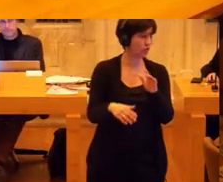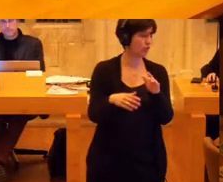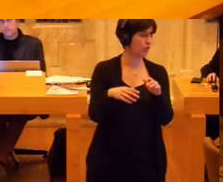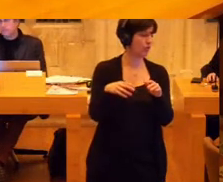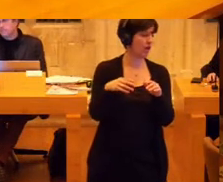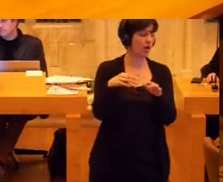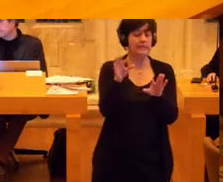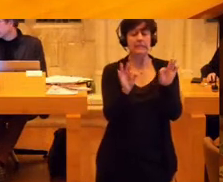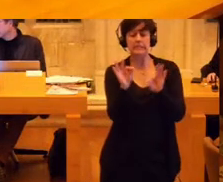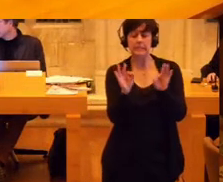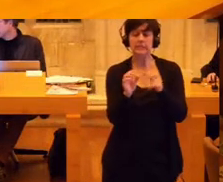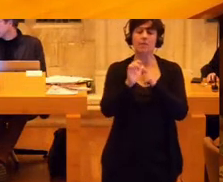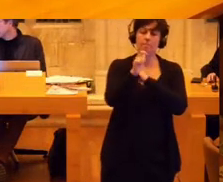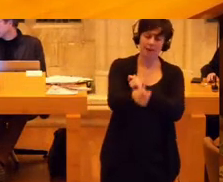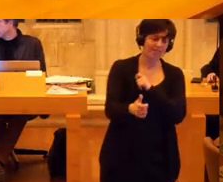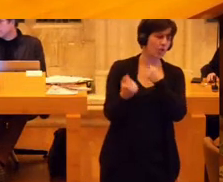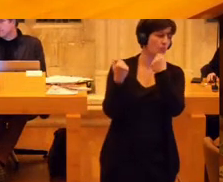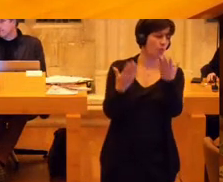vous remercie.